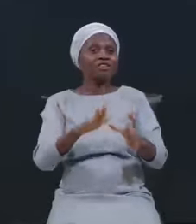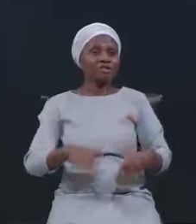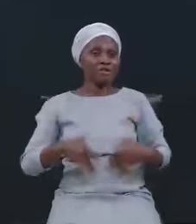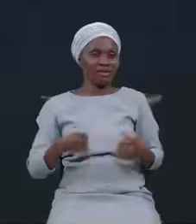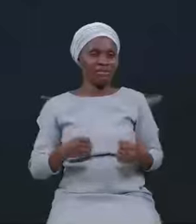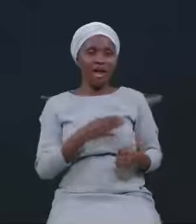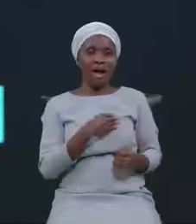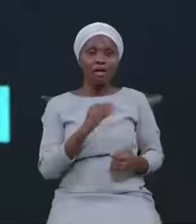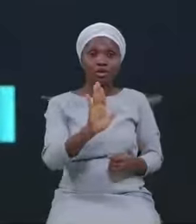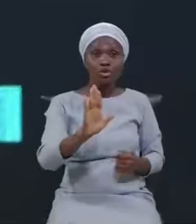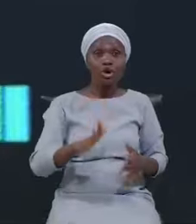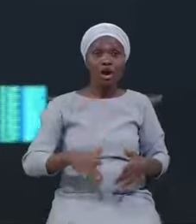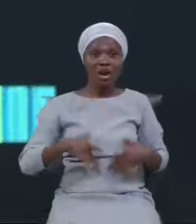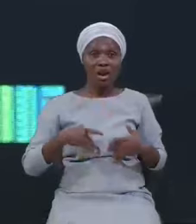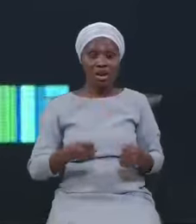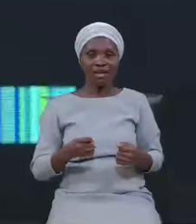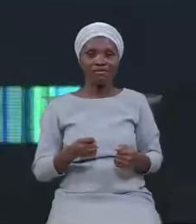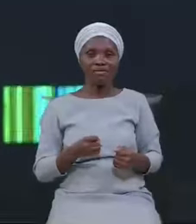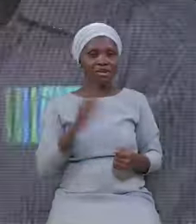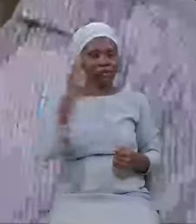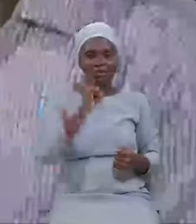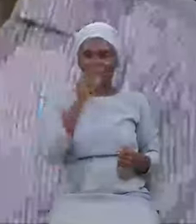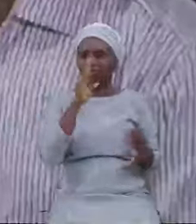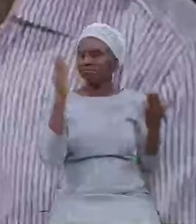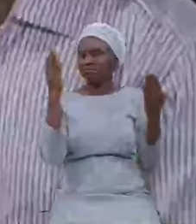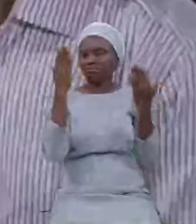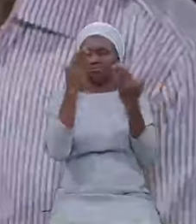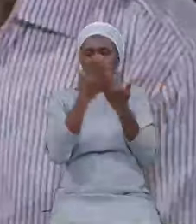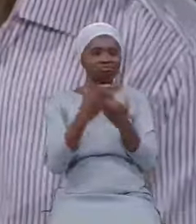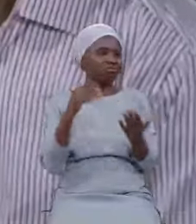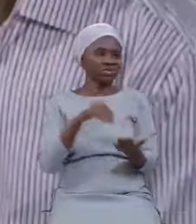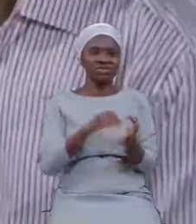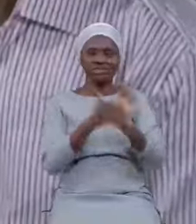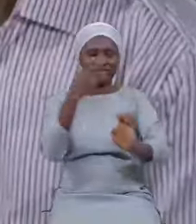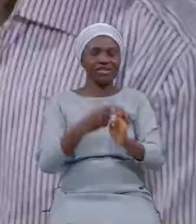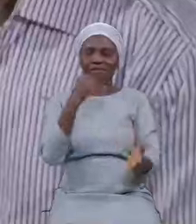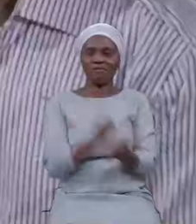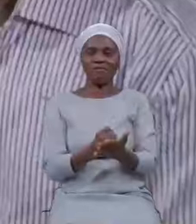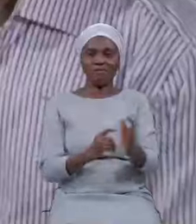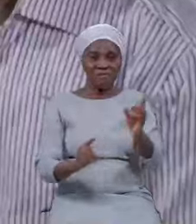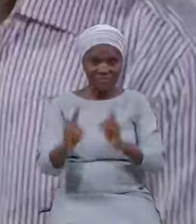plus ténébreuse. Ma vie ne sera plus ténébreuse.